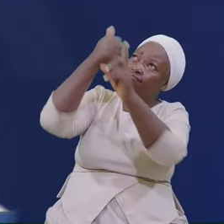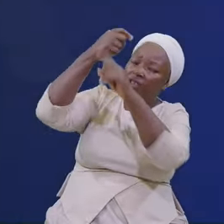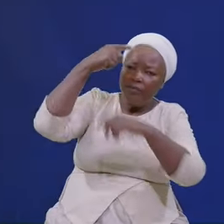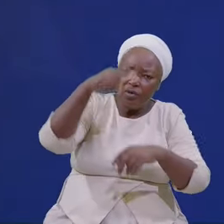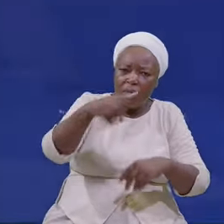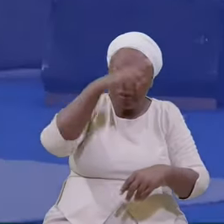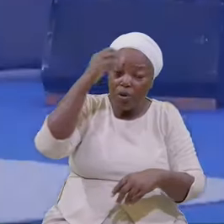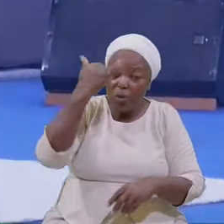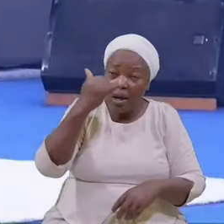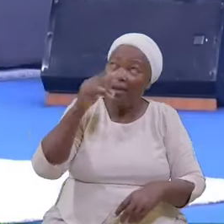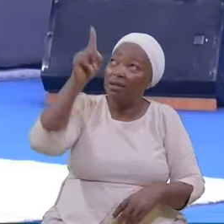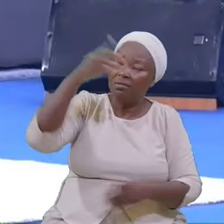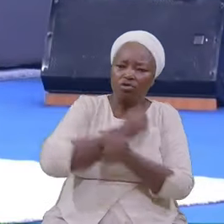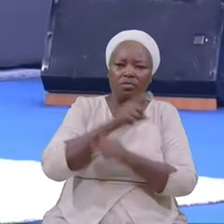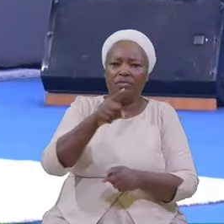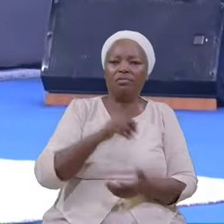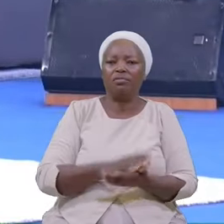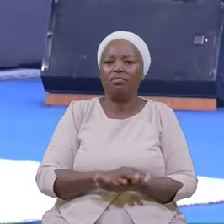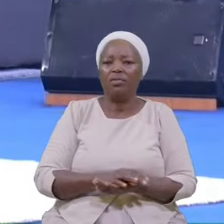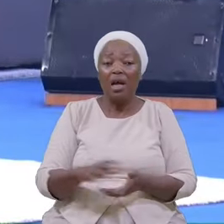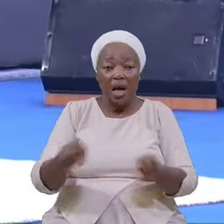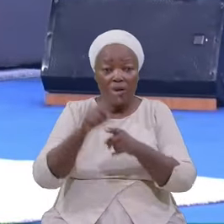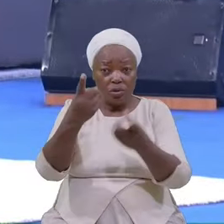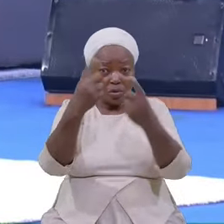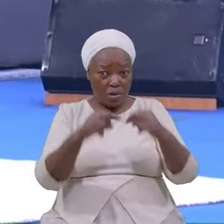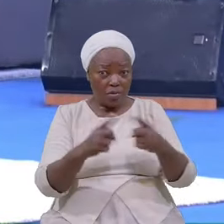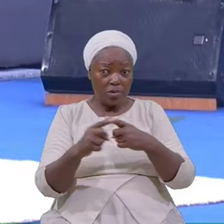Il s'est donné pour vous parce qu'il vous aime.